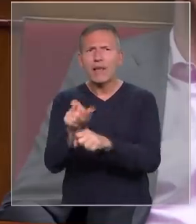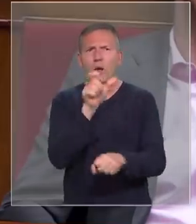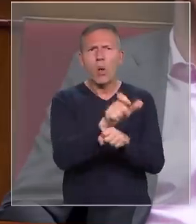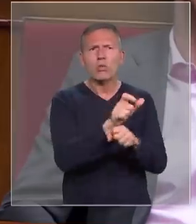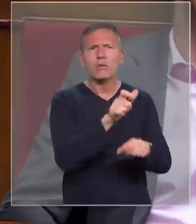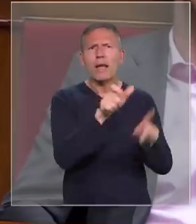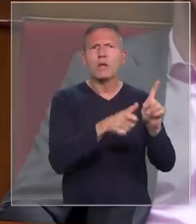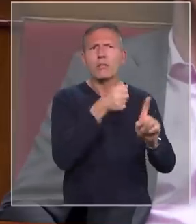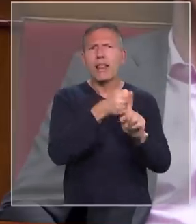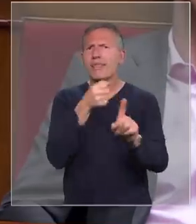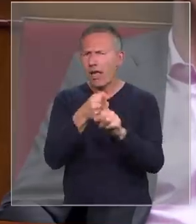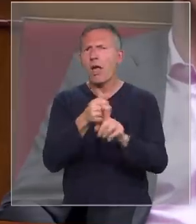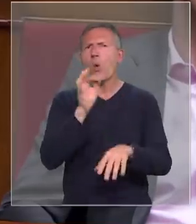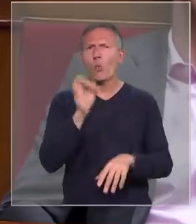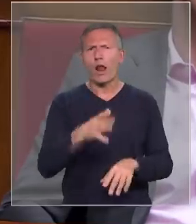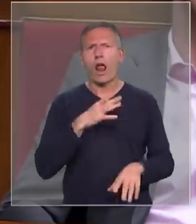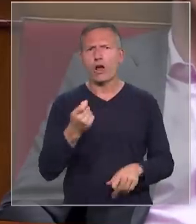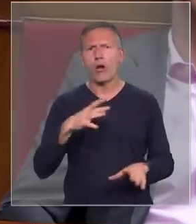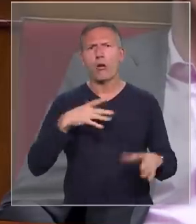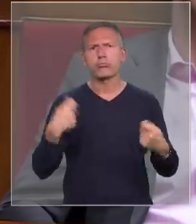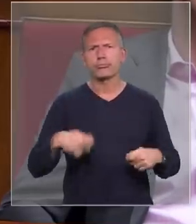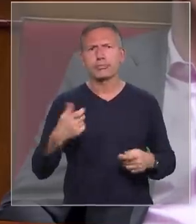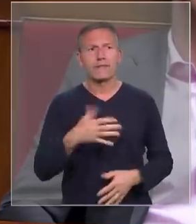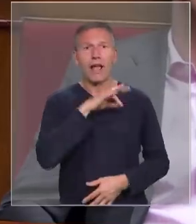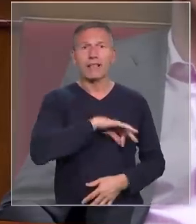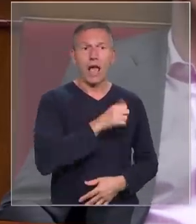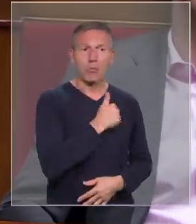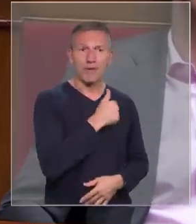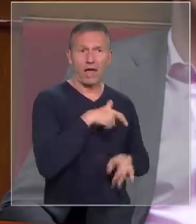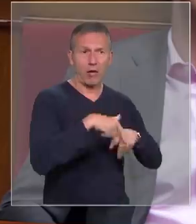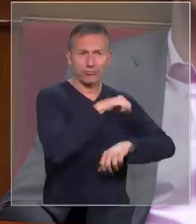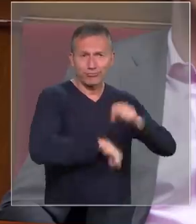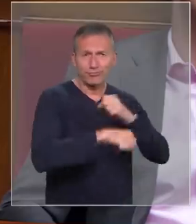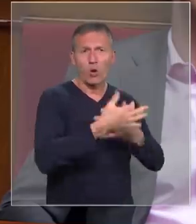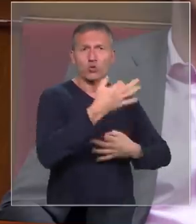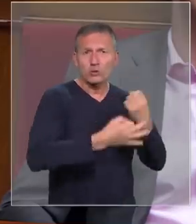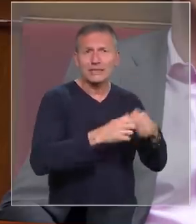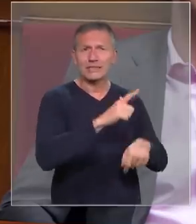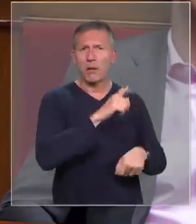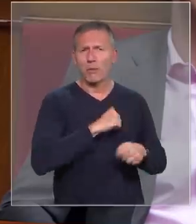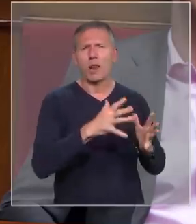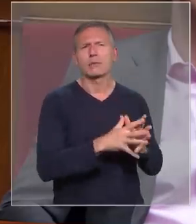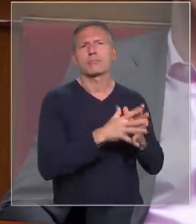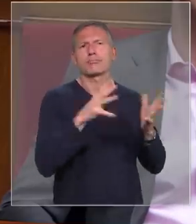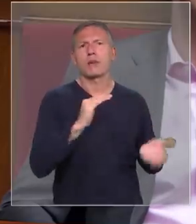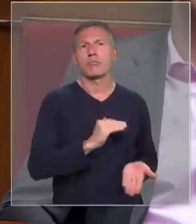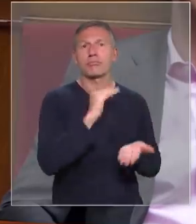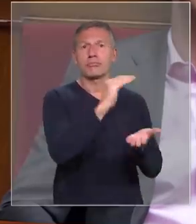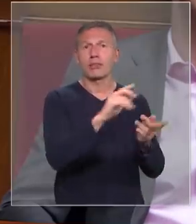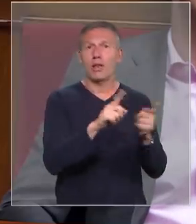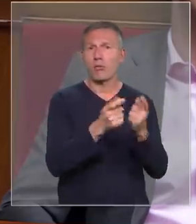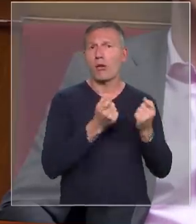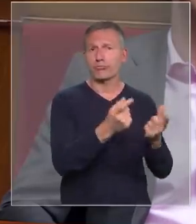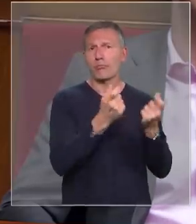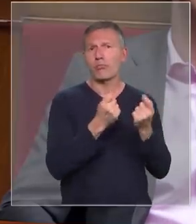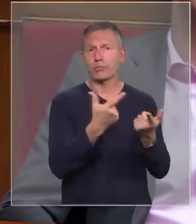Vous mettez au service d'intérêts privés un arsenal judiciaire et policier sans précédent. Une gabegie d'argent